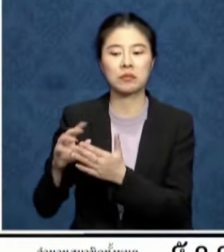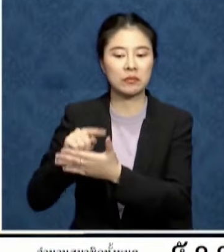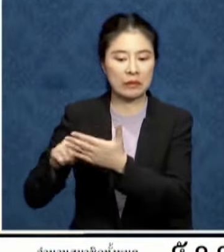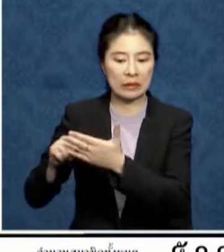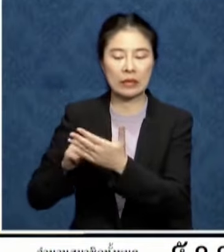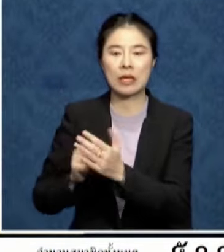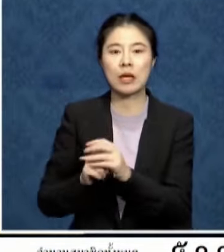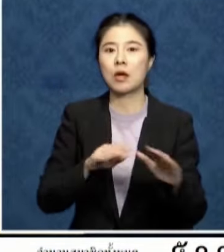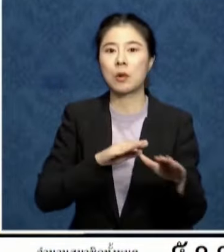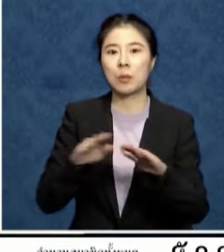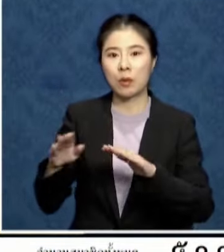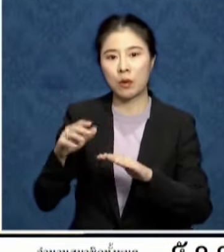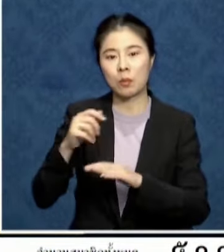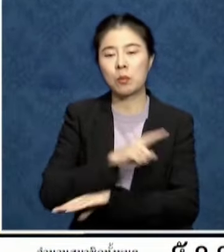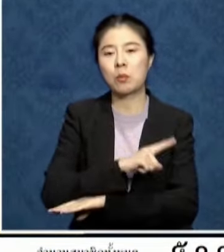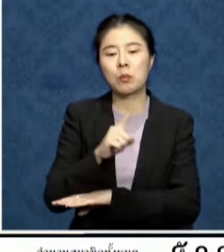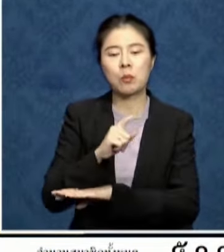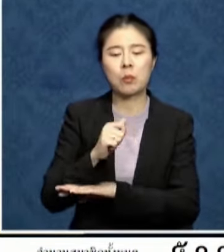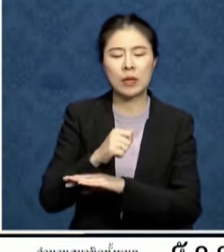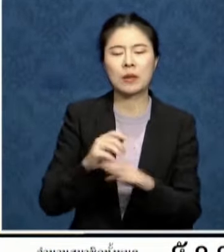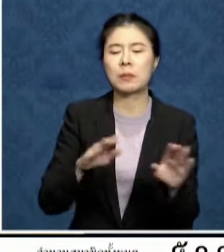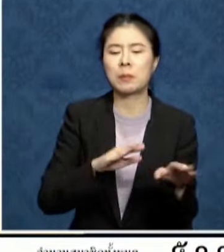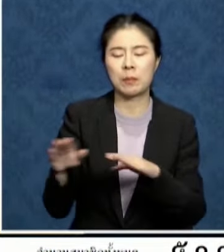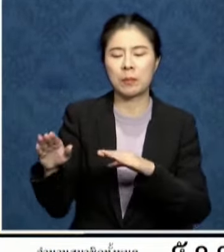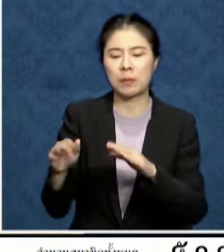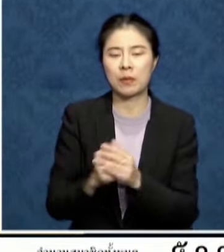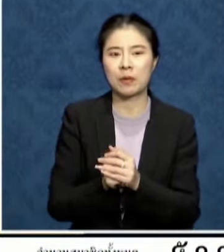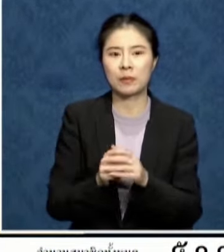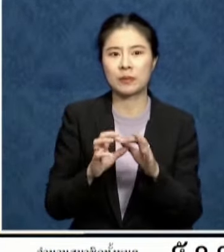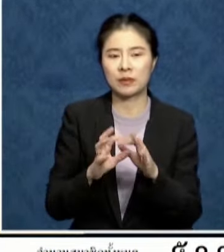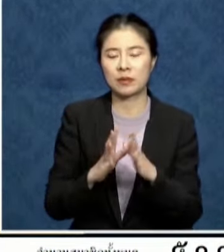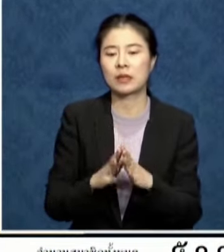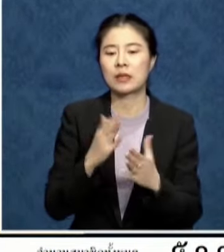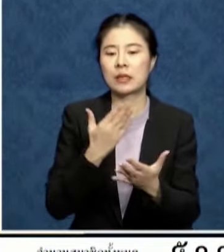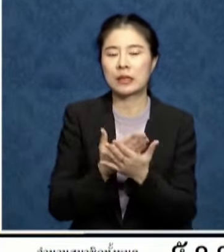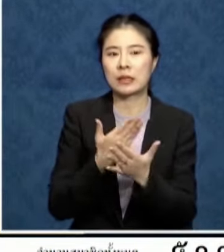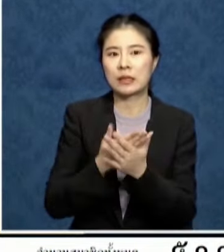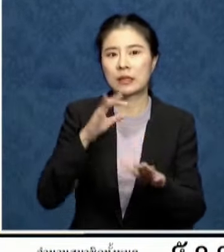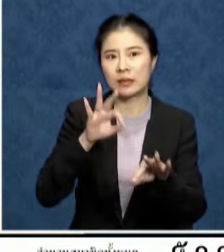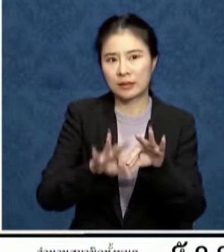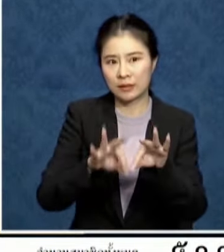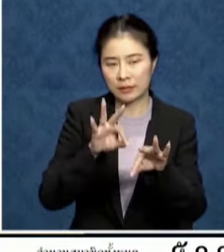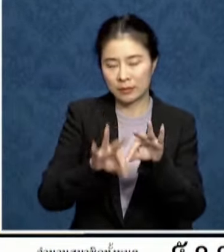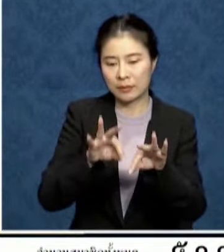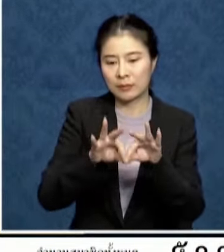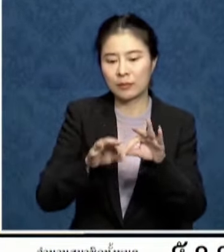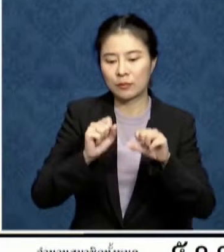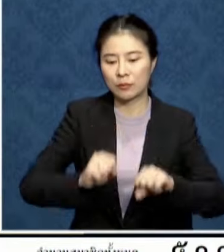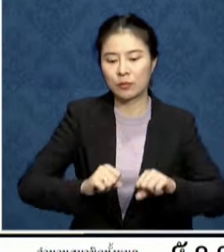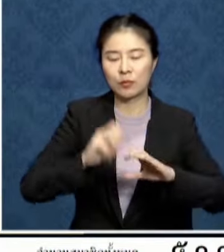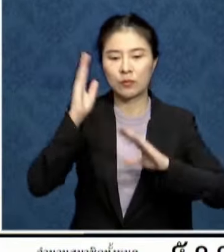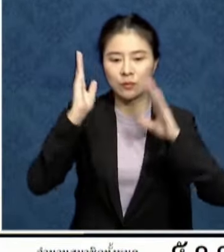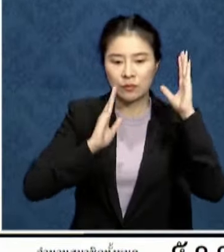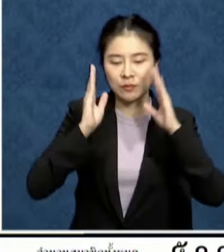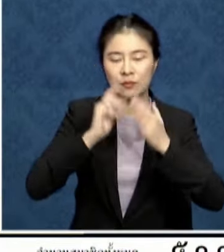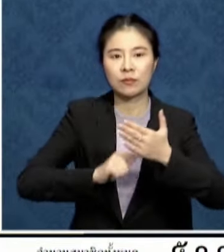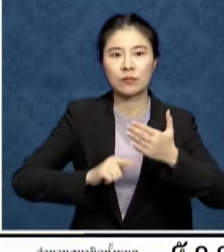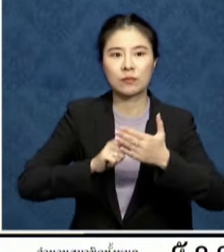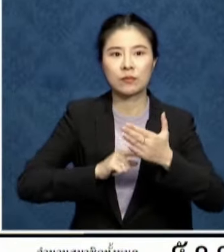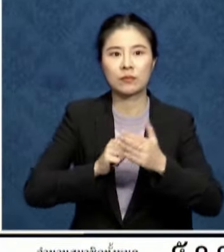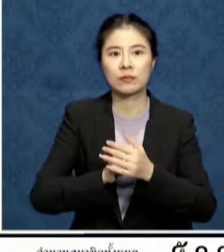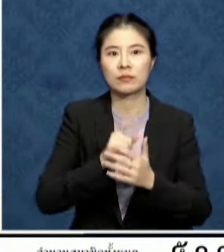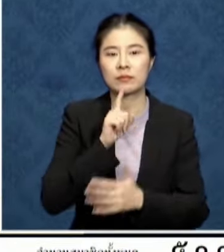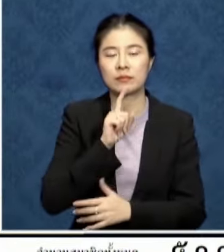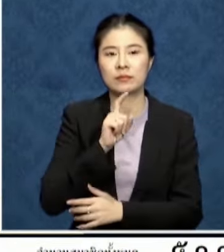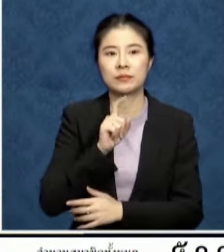นออกมาคูหาครั้งเดียวก็ลงคะแนนได้หลายเรื่องแต่ยังเป็นการประหยัดงบประมาณให้กับรัฐด้วยในการจัดทำประชามติและจัดการเลือกตั้งแต่ผมต้อง